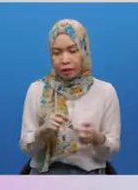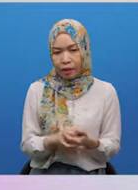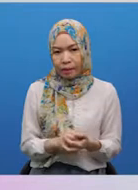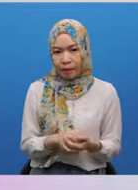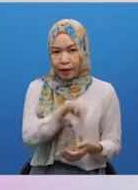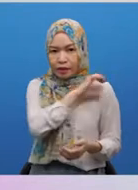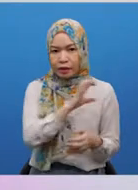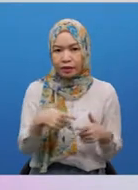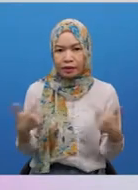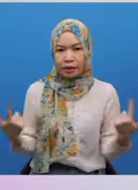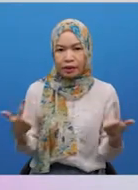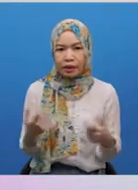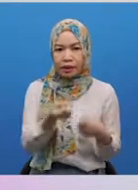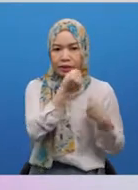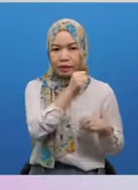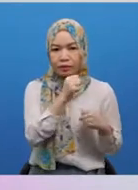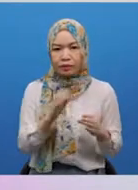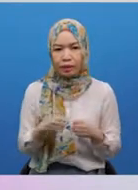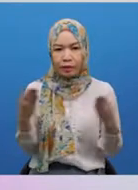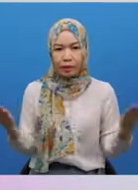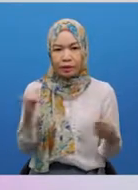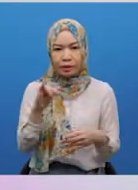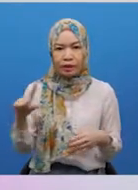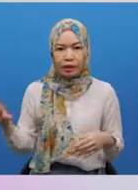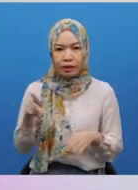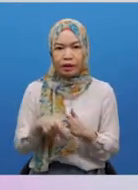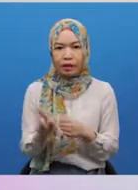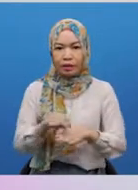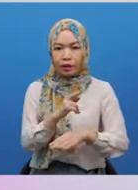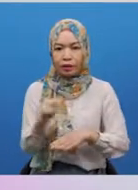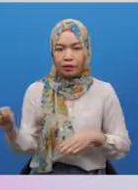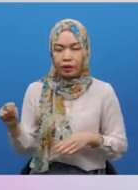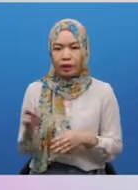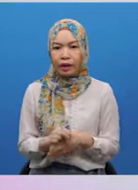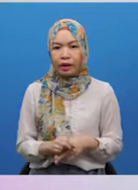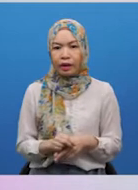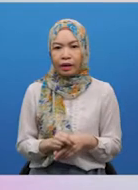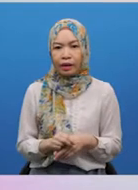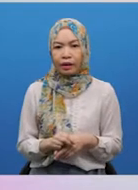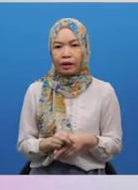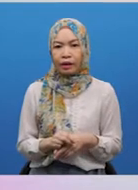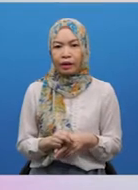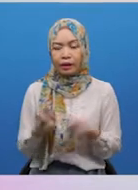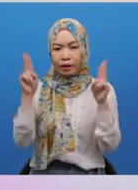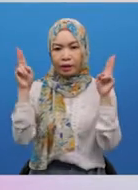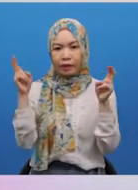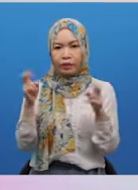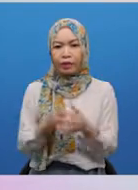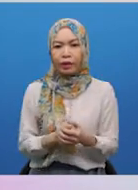lain kesantunan berbahasa ialah 1. Penggunaan ungkapan bertata susila.